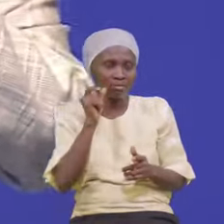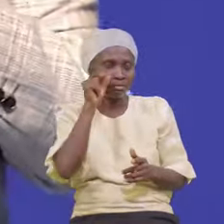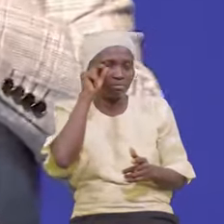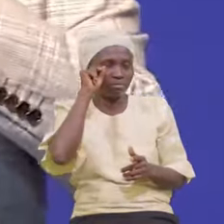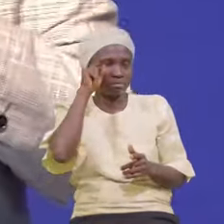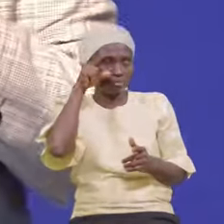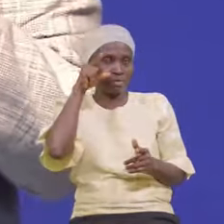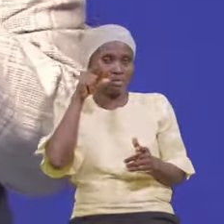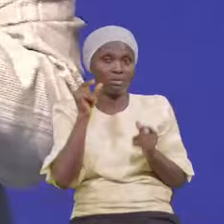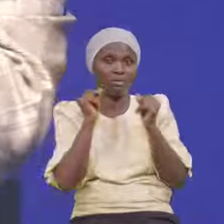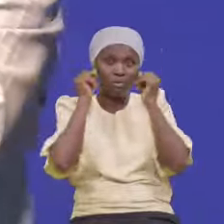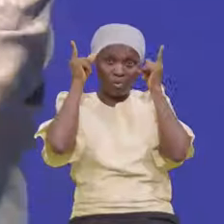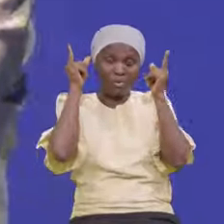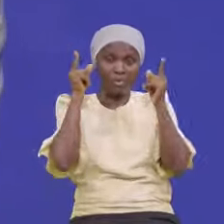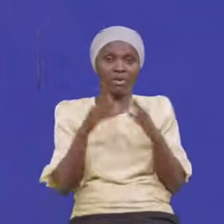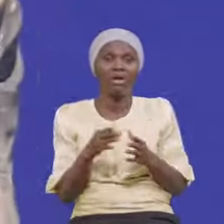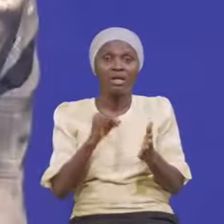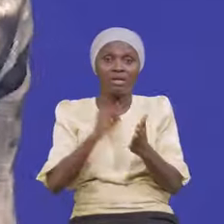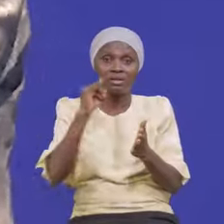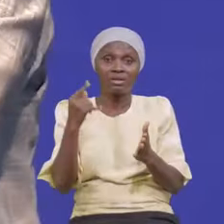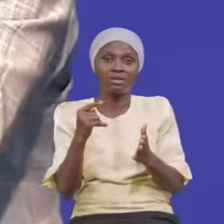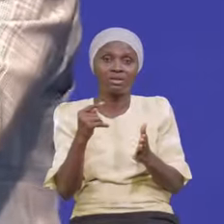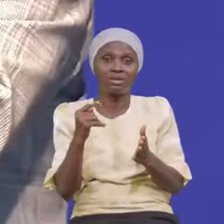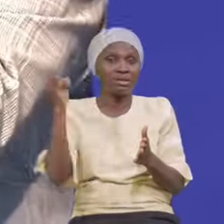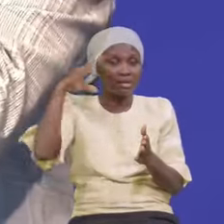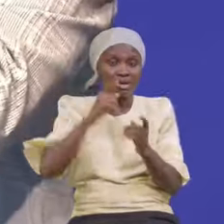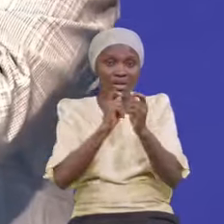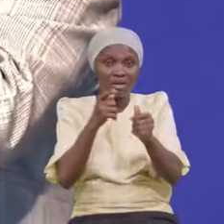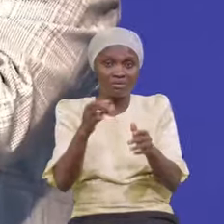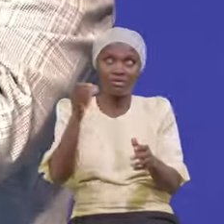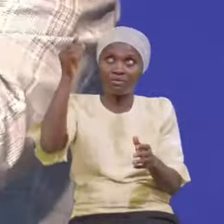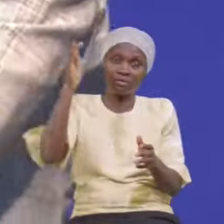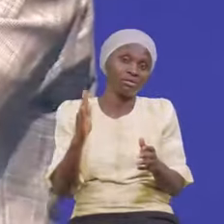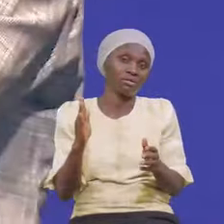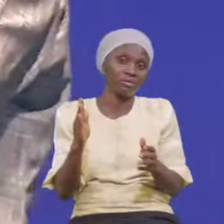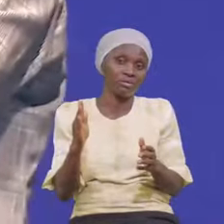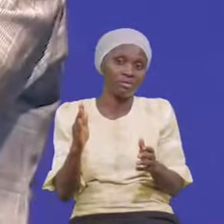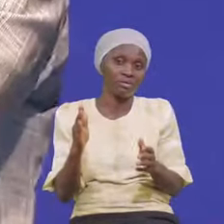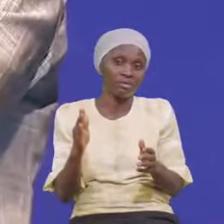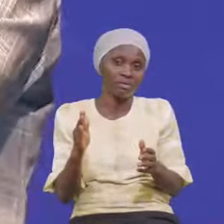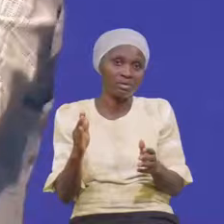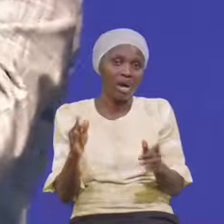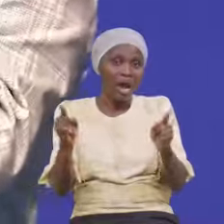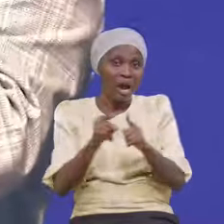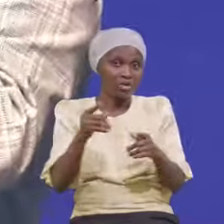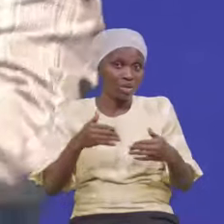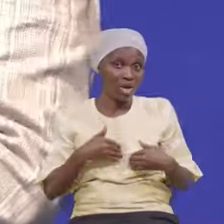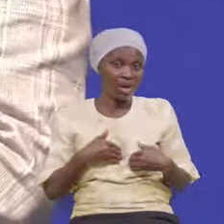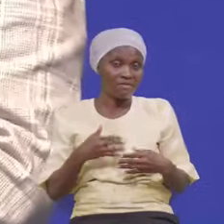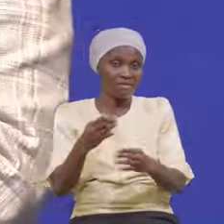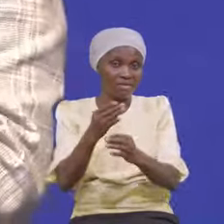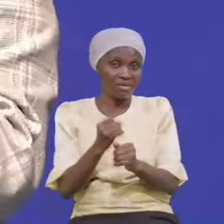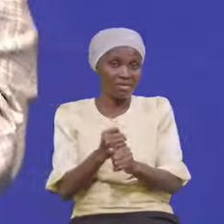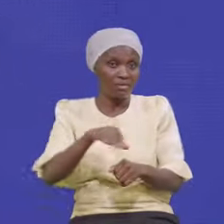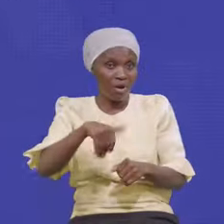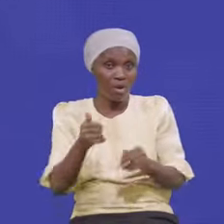లెగుస్తున్నారు. The grace of God. దేవుని కృప ఆ మేలుకొలుపు. Now you come. ఇప్పుడు మీరు రండి. As we have received other provisions